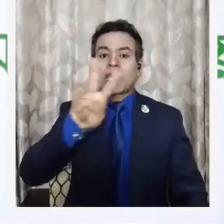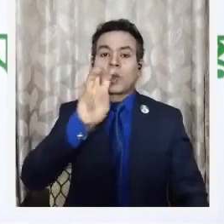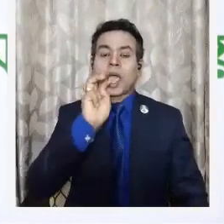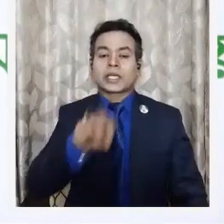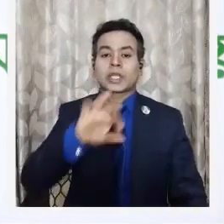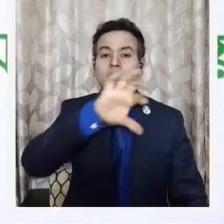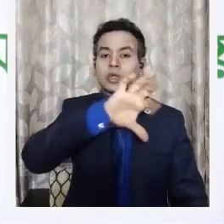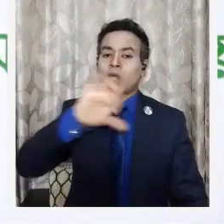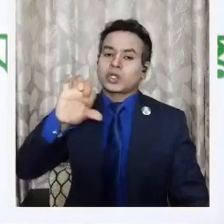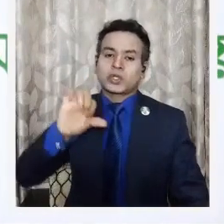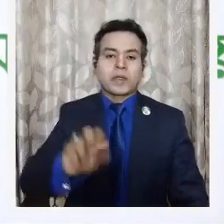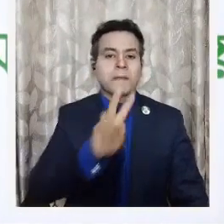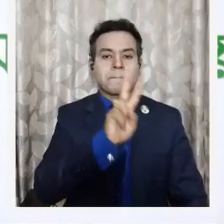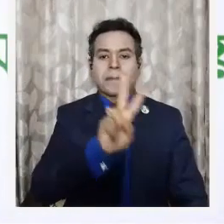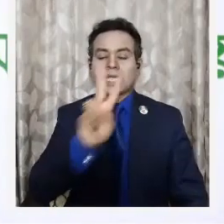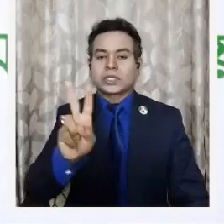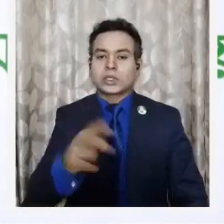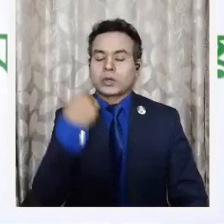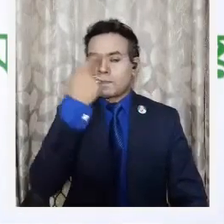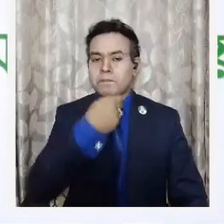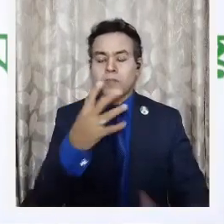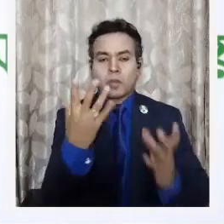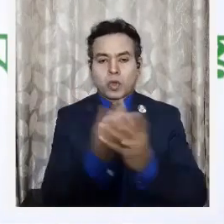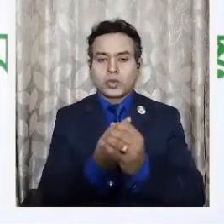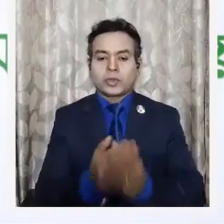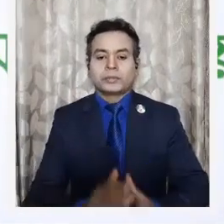3,78,118 জন এবং 24 ঘন্টায় শনাক্ত হয়েছে